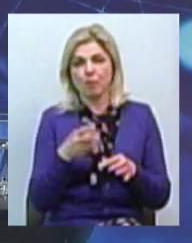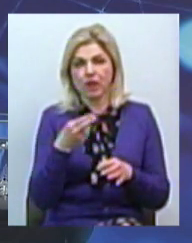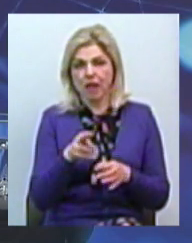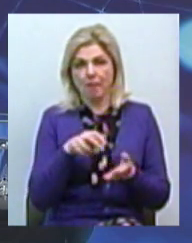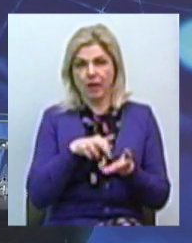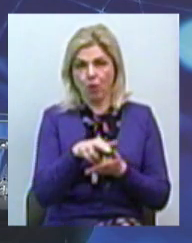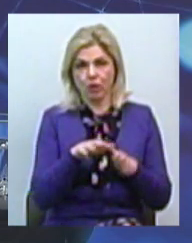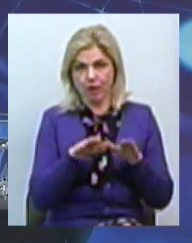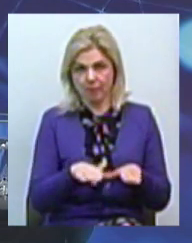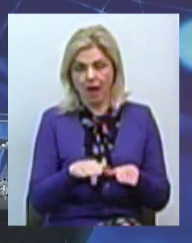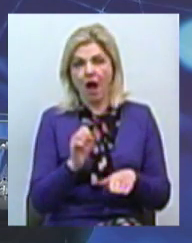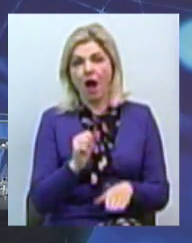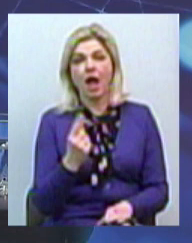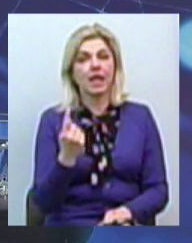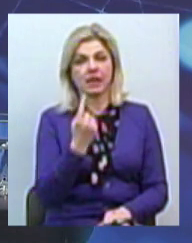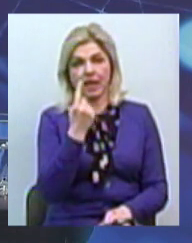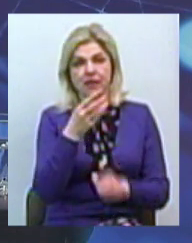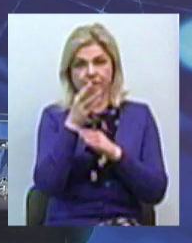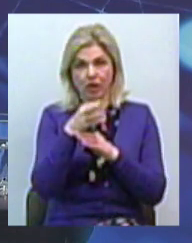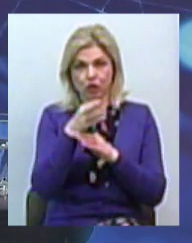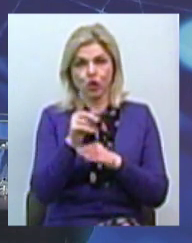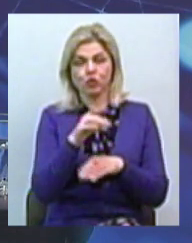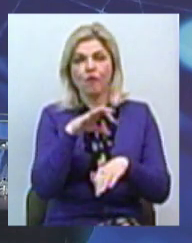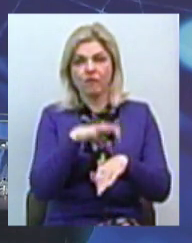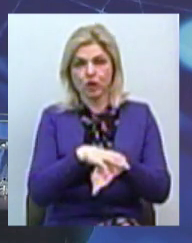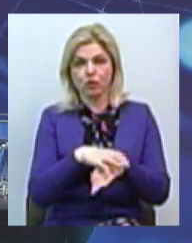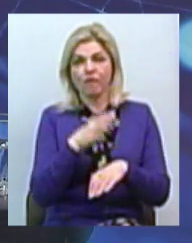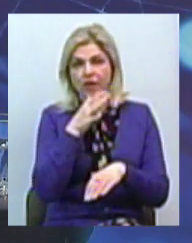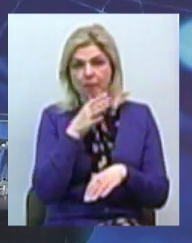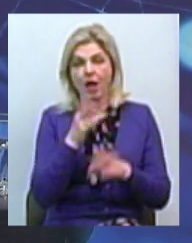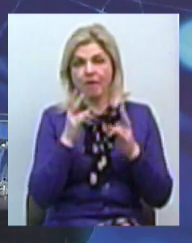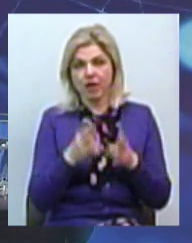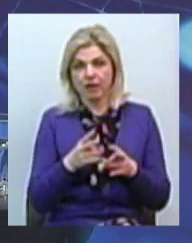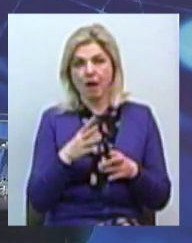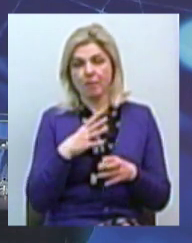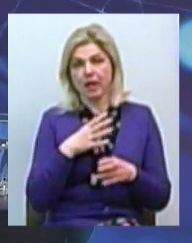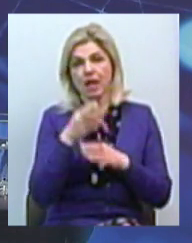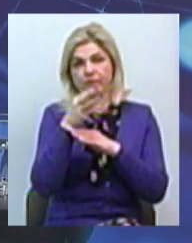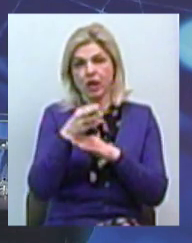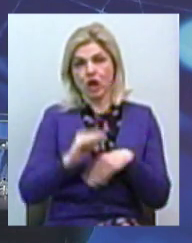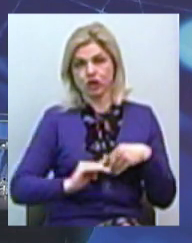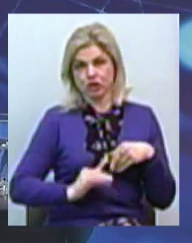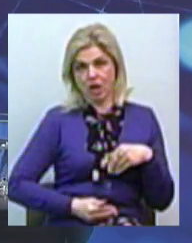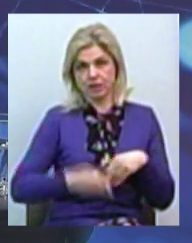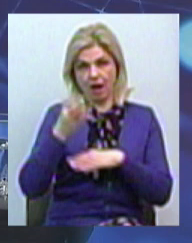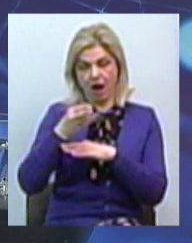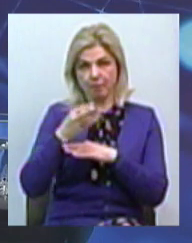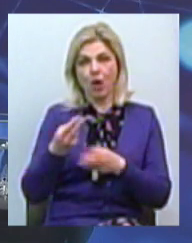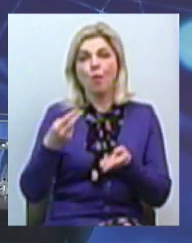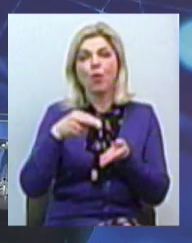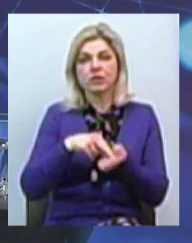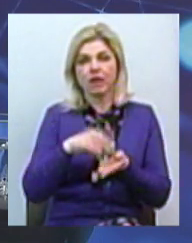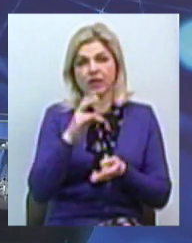А єдине відео, що зафіксувало момент аварії, відзняте приватною камерою, встановленою на одному